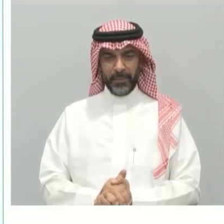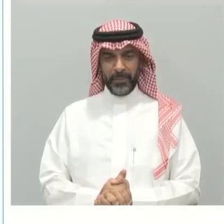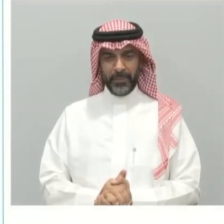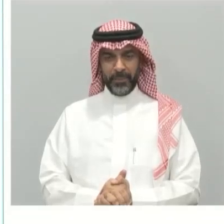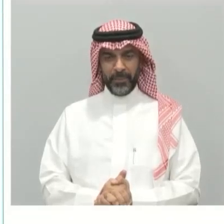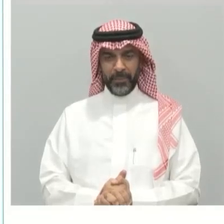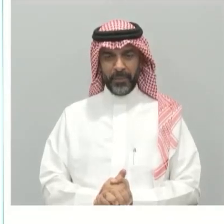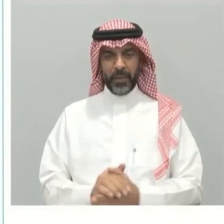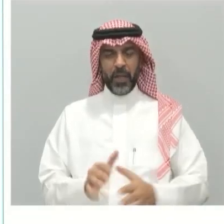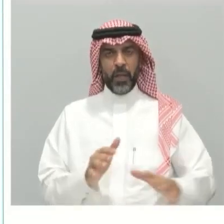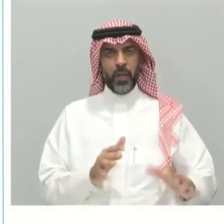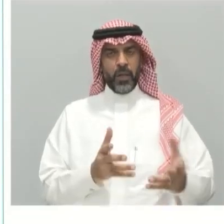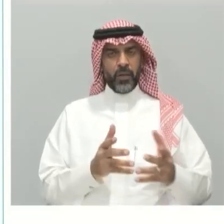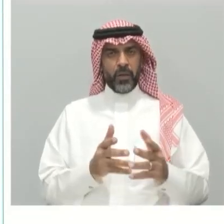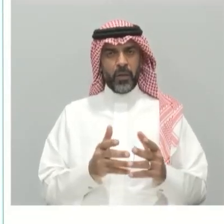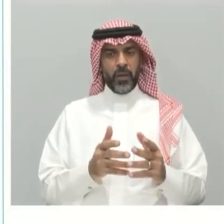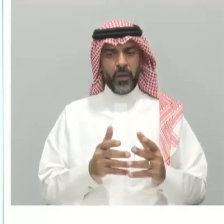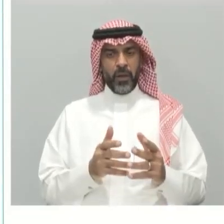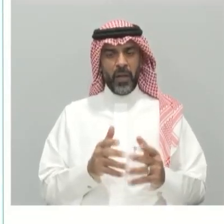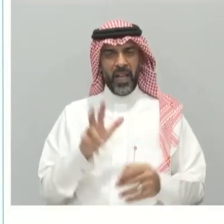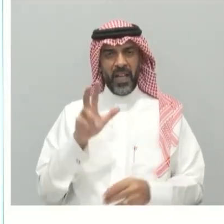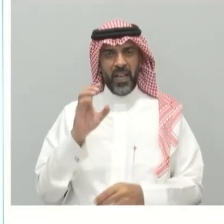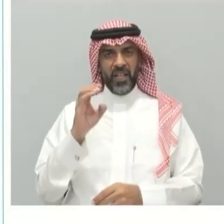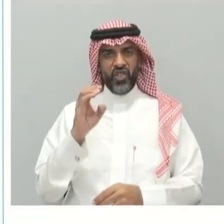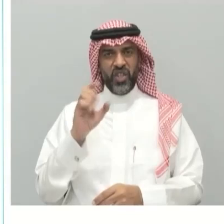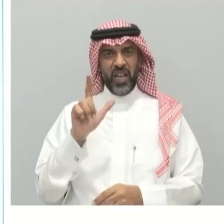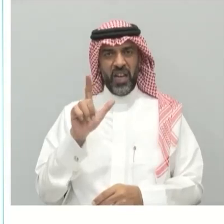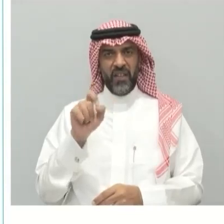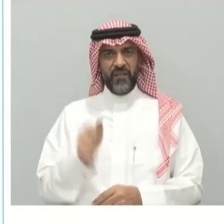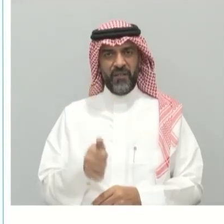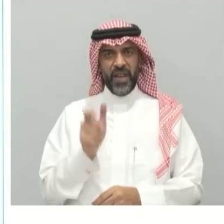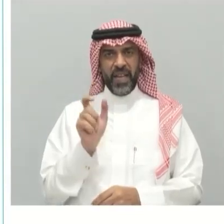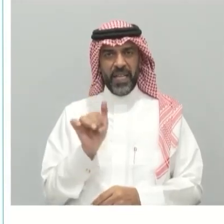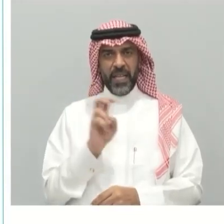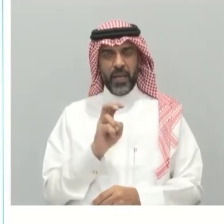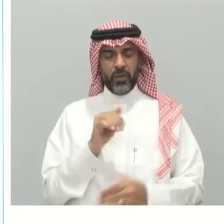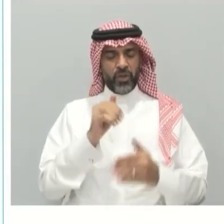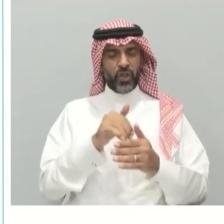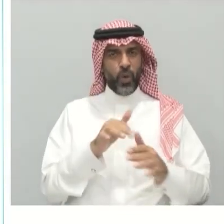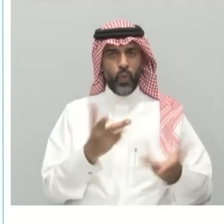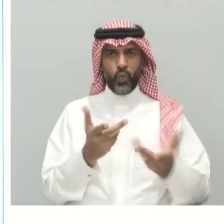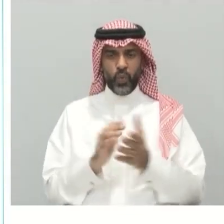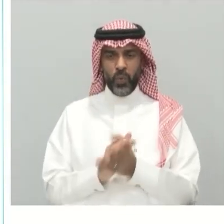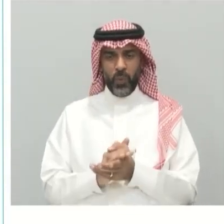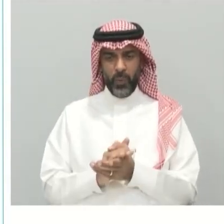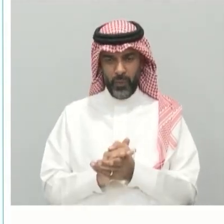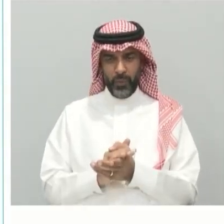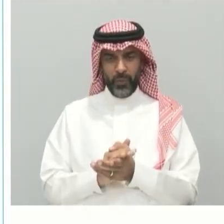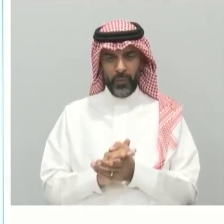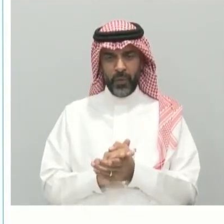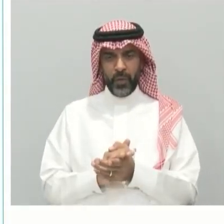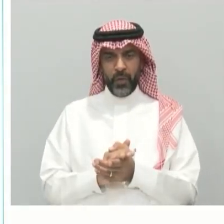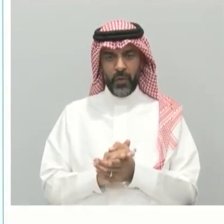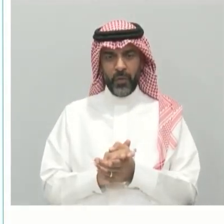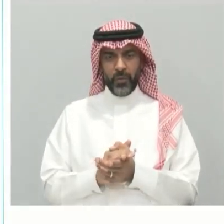فولتيه من ماذا تتكون الخليه الجلفانيه الخليه الجلفانيه هذه الخليه